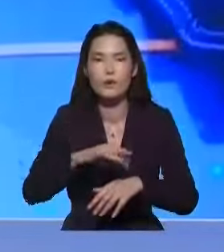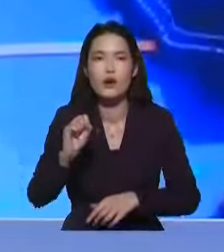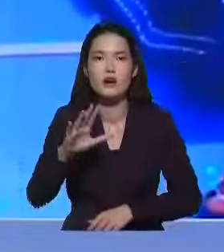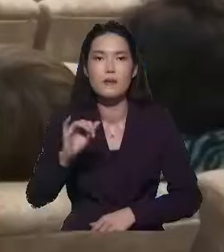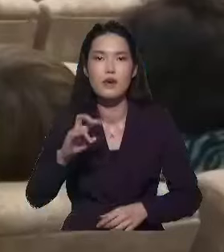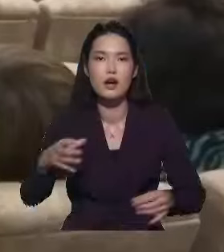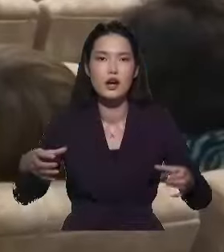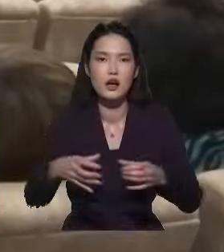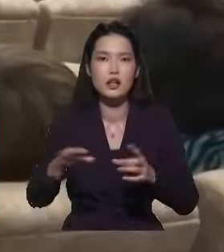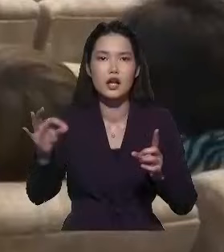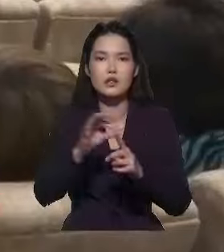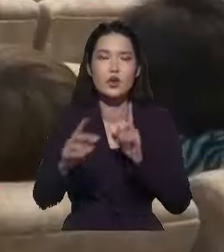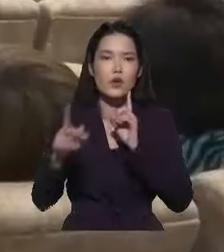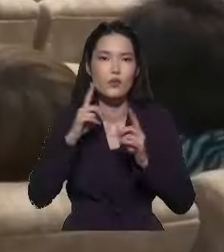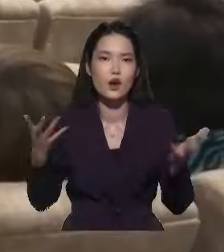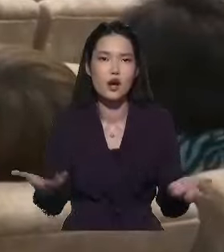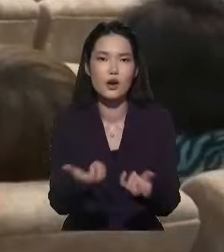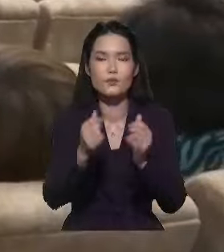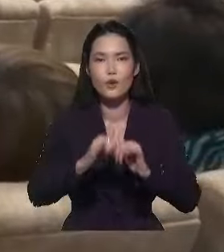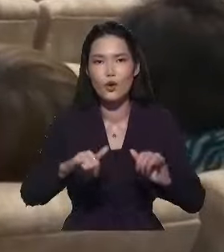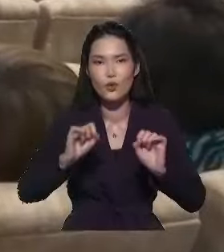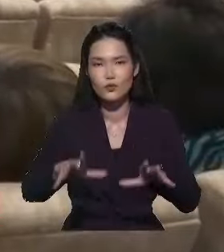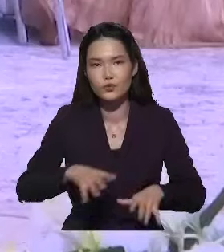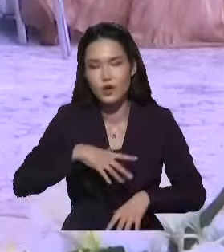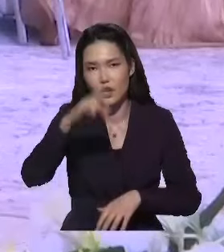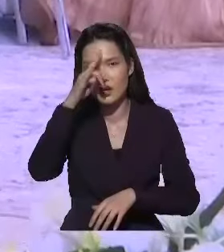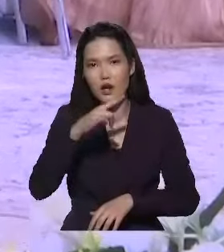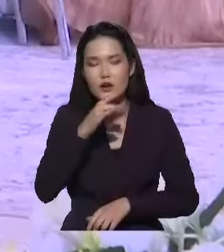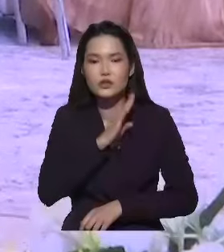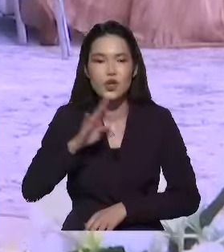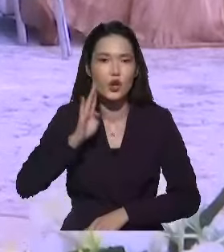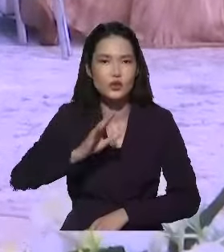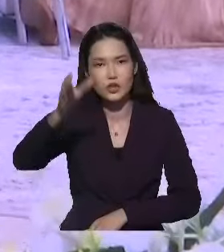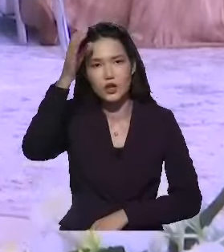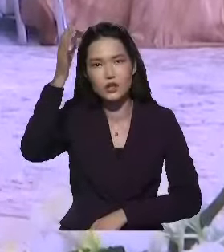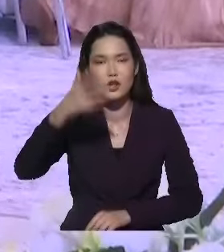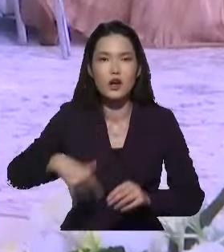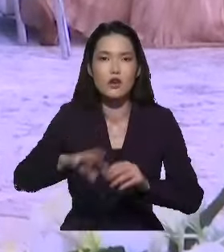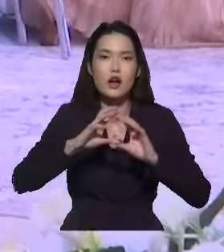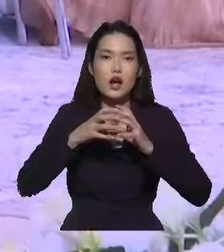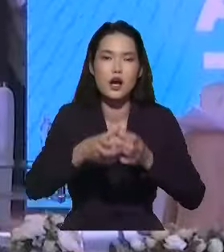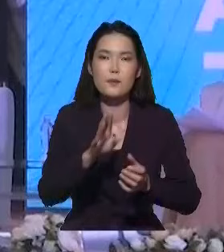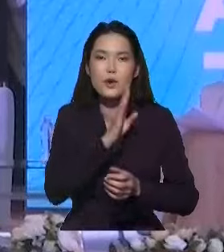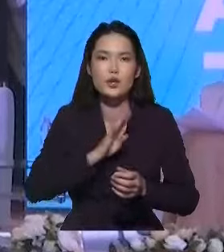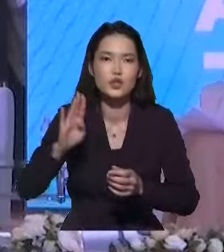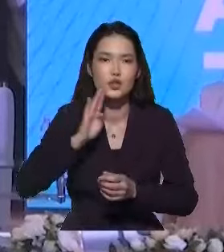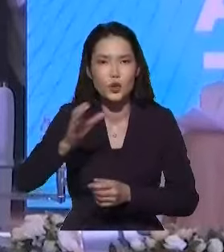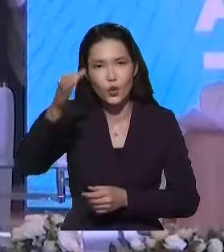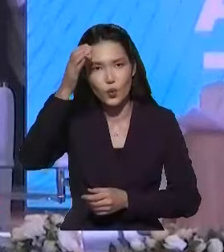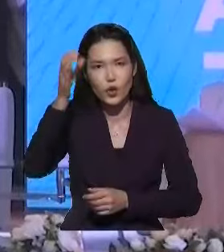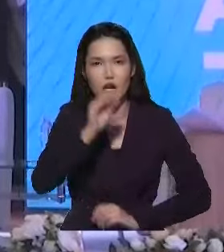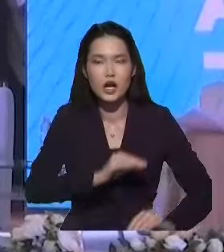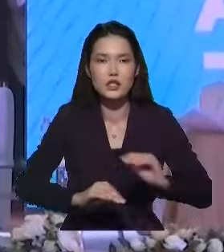«Аманат». Цель форума – поддержка и расширение возможностей казахстанских женщин в науке. Во всем мире в научной деятельности женщины и ученые